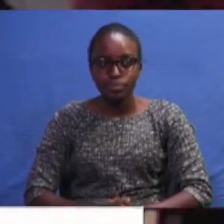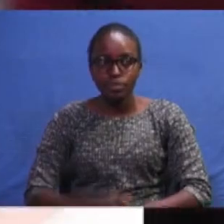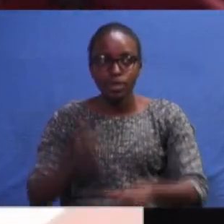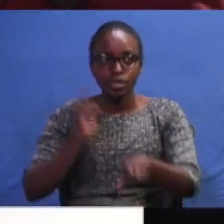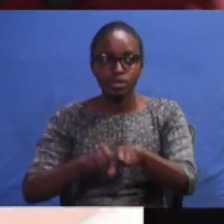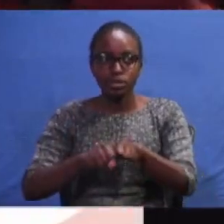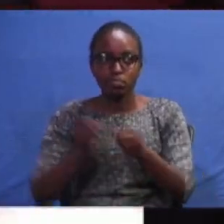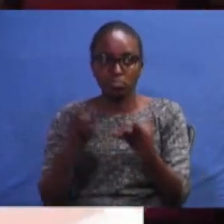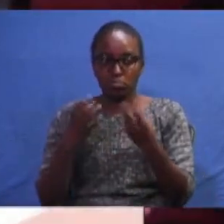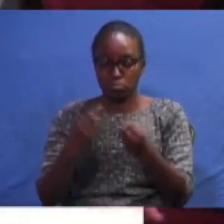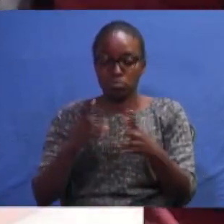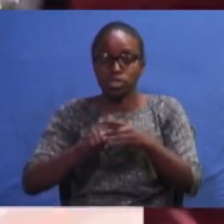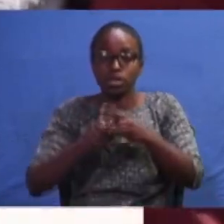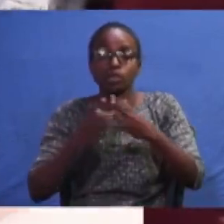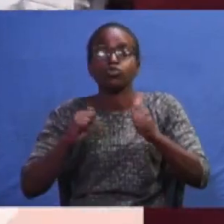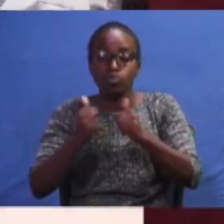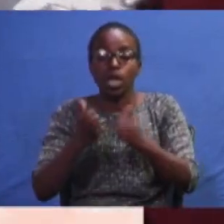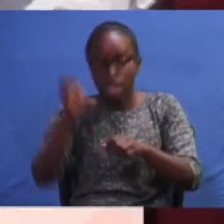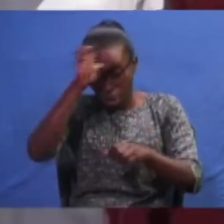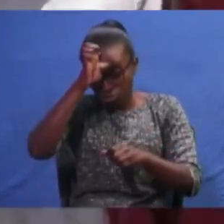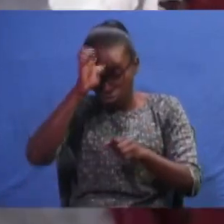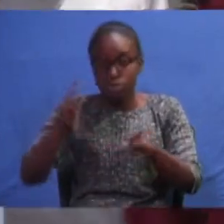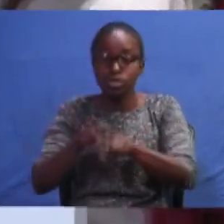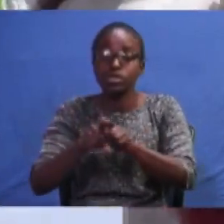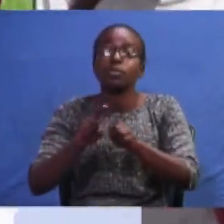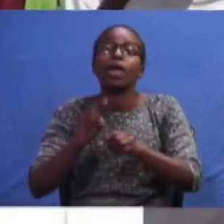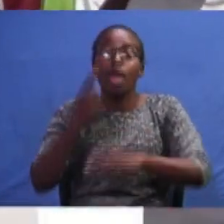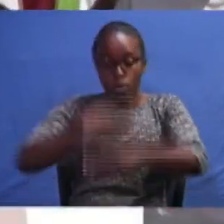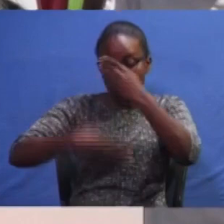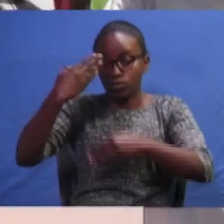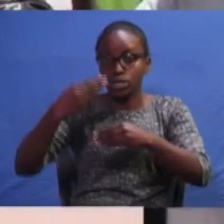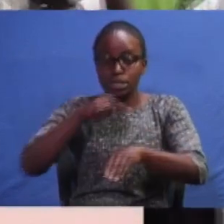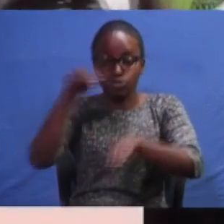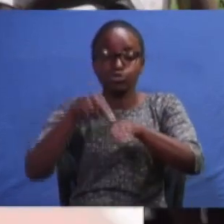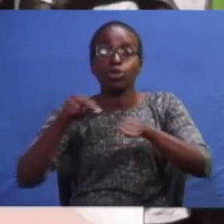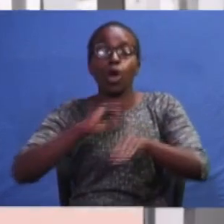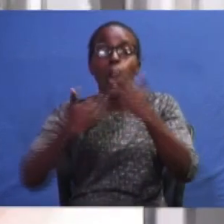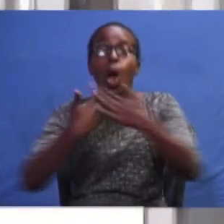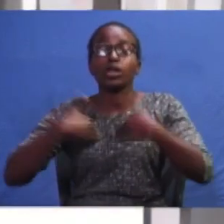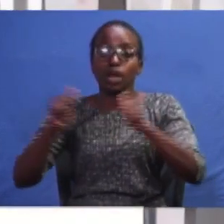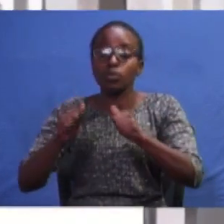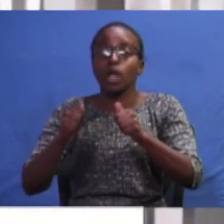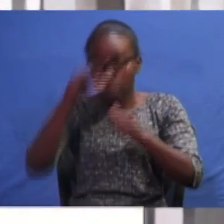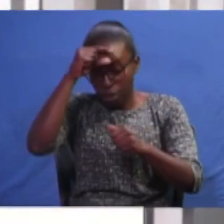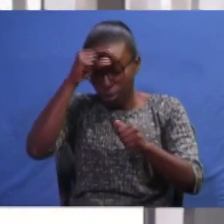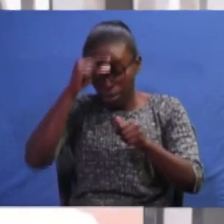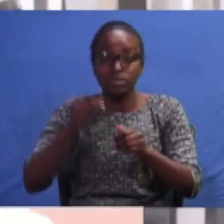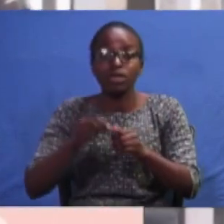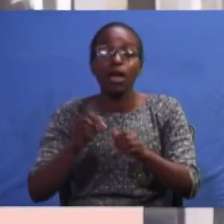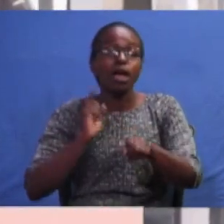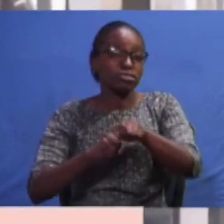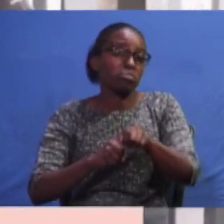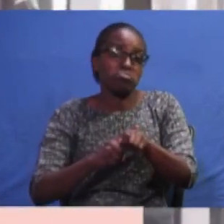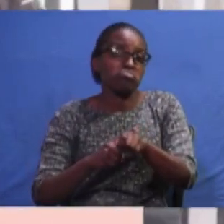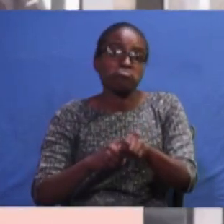Kizaazaa kimezuka katika elimu ya vyuo vikuu nchi nzima, wahadhiri wakigoma kwa kile wanachosema serikali imeshindwa kushughulikia malalamiko